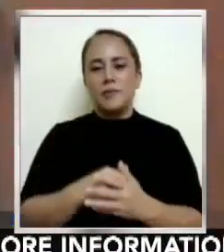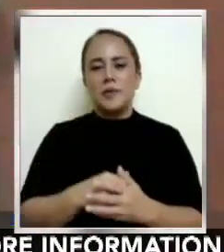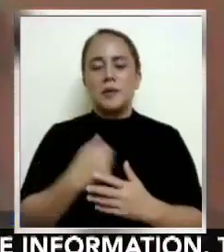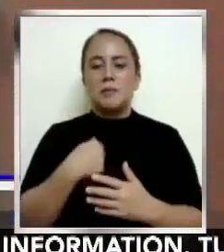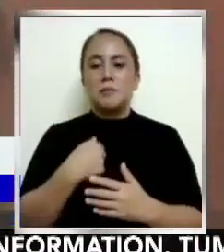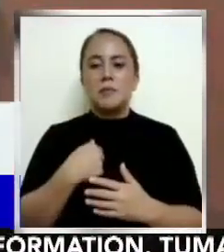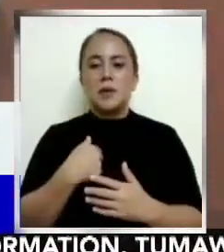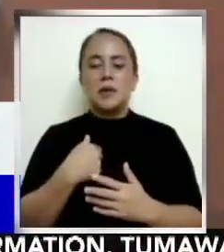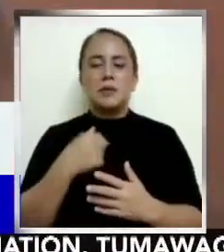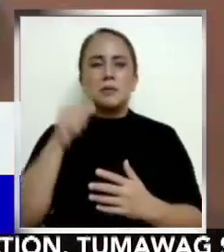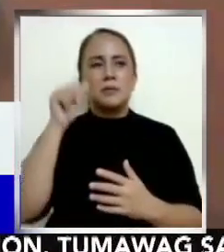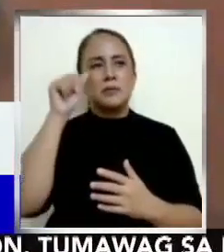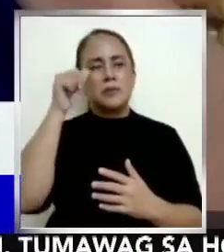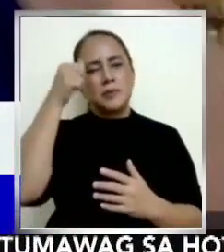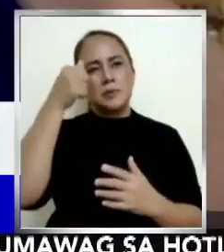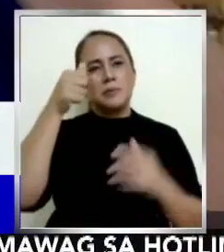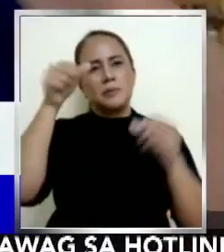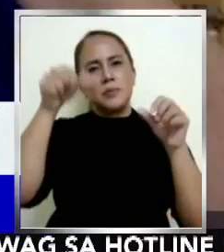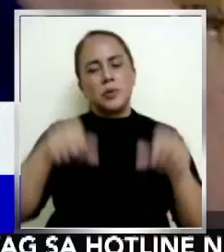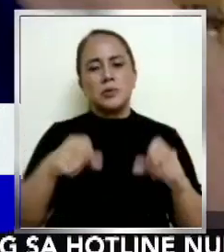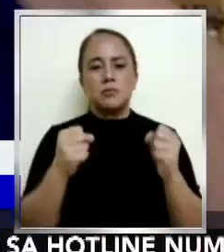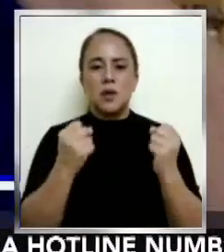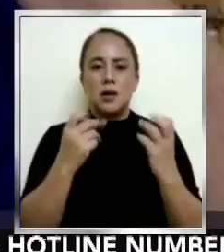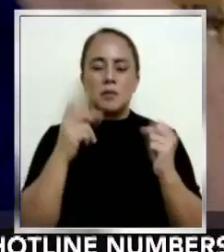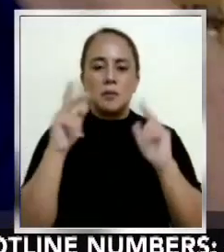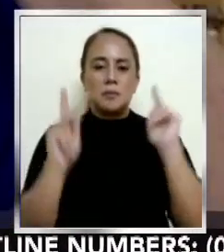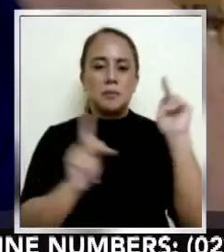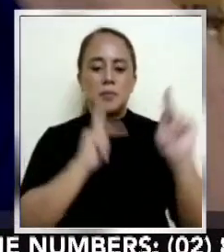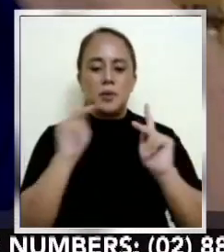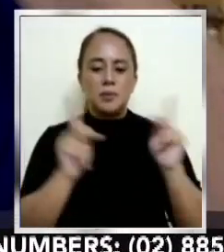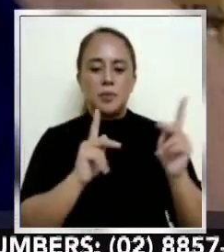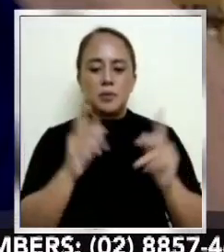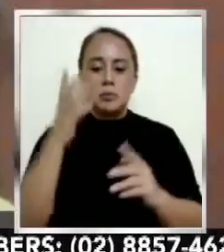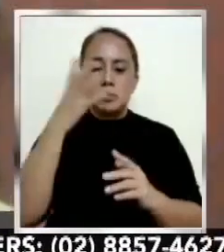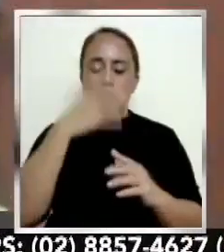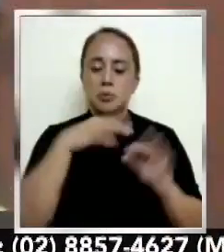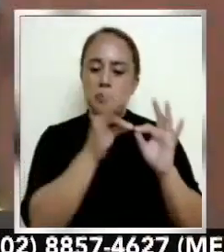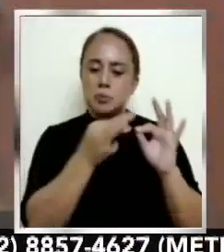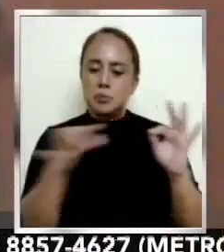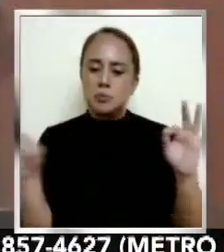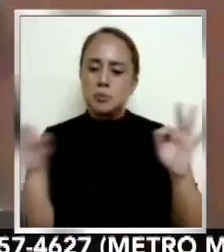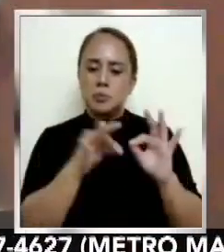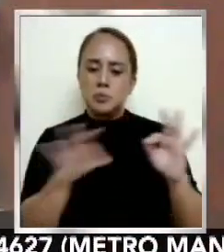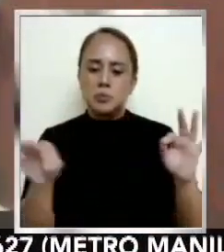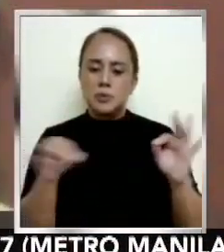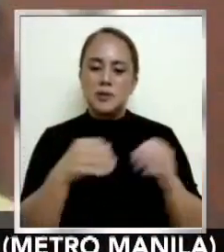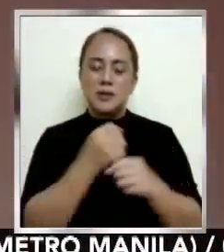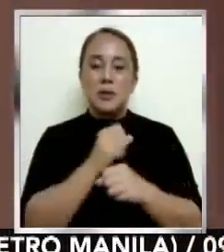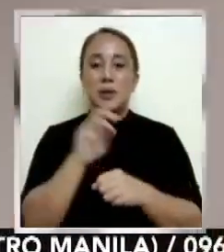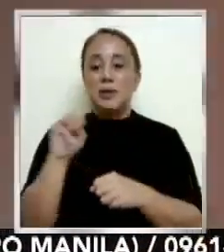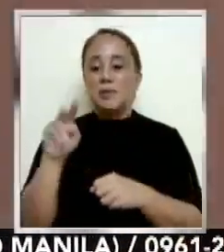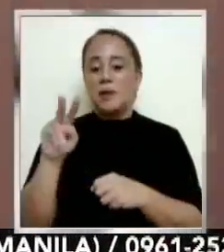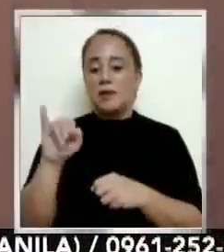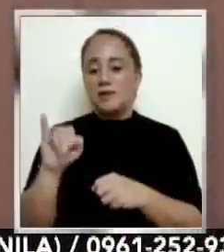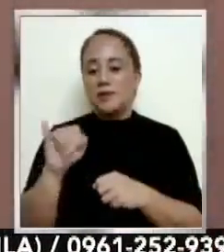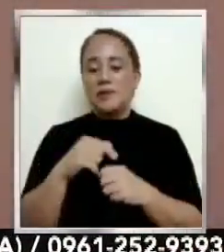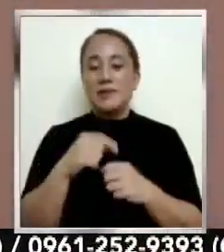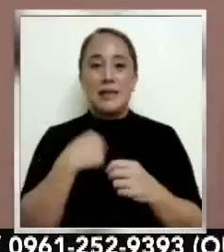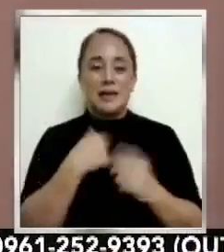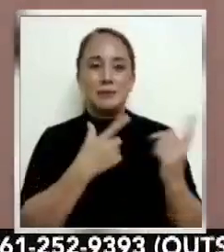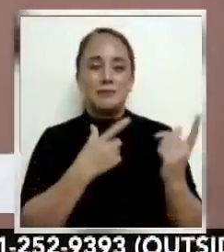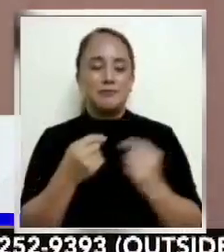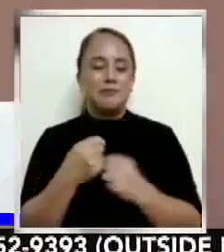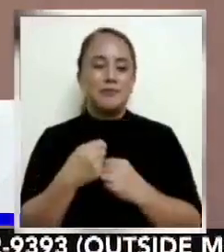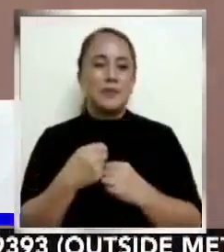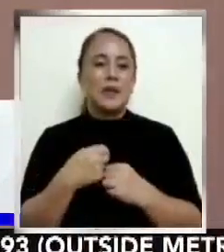memories, pero maraming tao yung naghandahan sa caption, sa ginawa ni Mavy, sa Legaspi family sa akin. Matagal nang